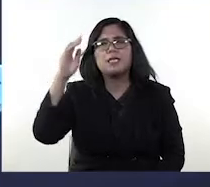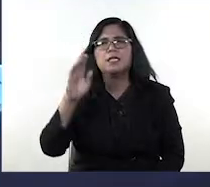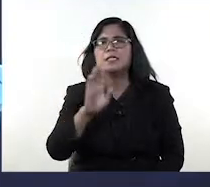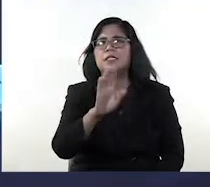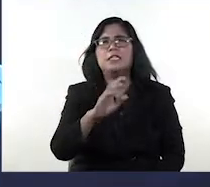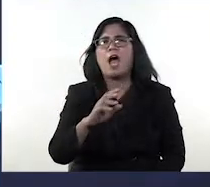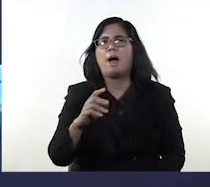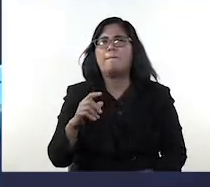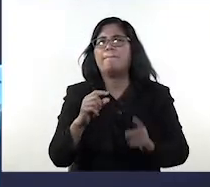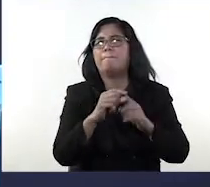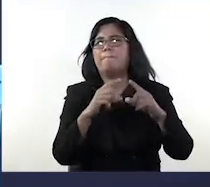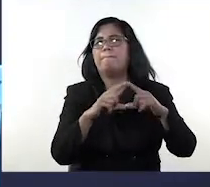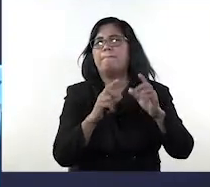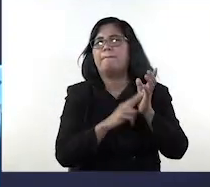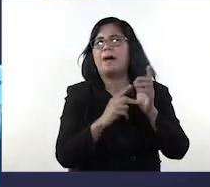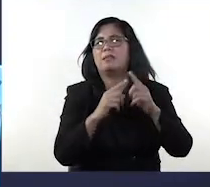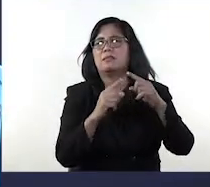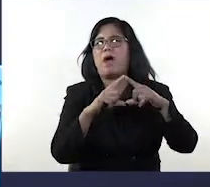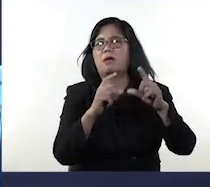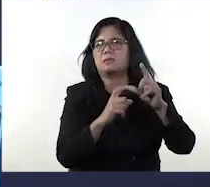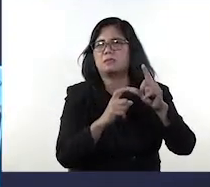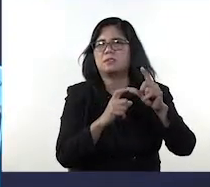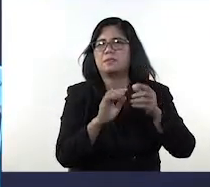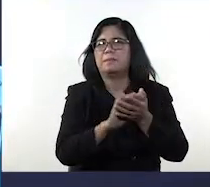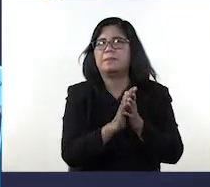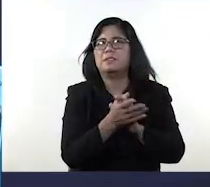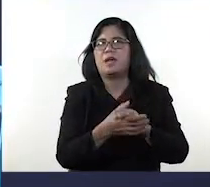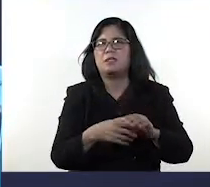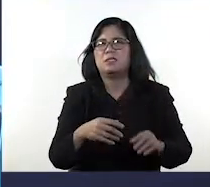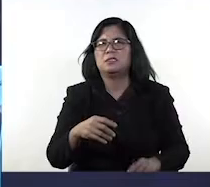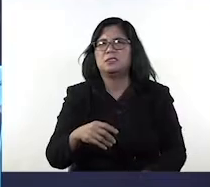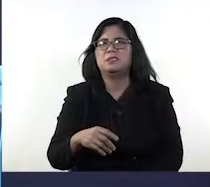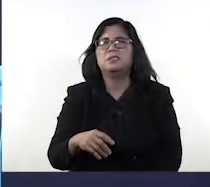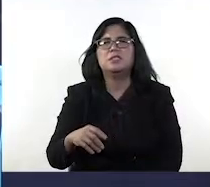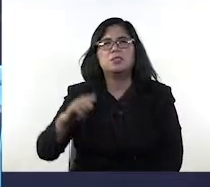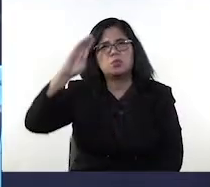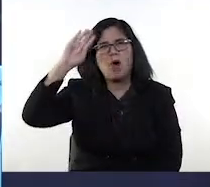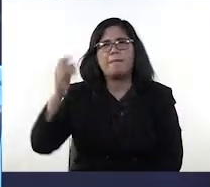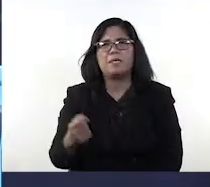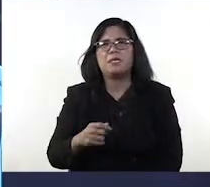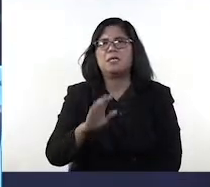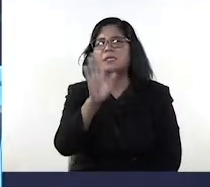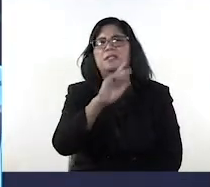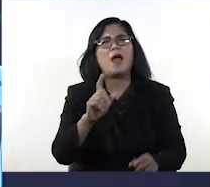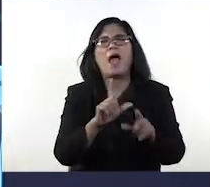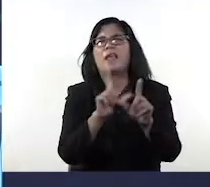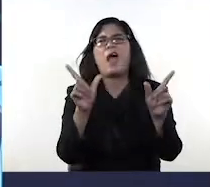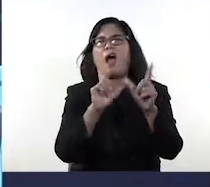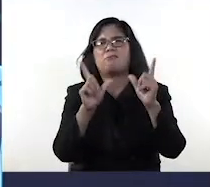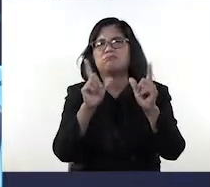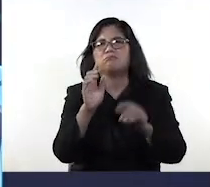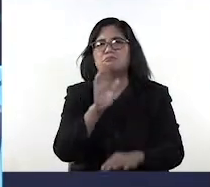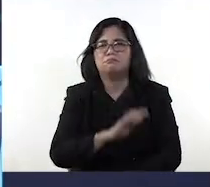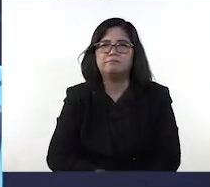suami bagimu Hai belum menikah saja sudah merancangkan yang jahat bagimu demi kepentingannya sendiri tetapi